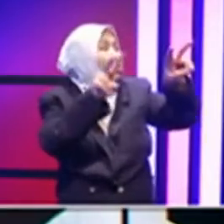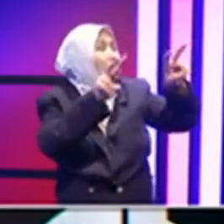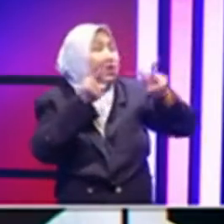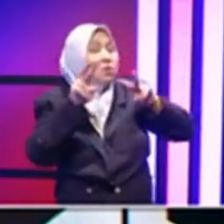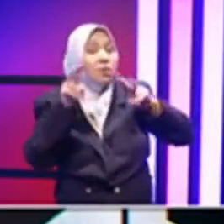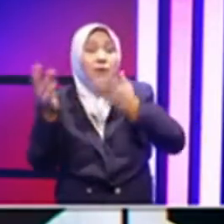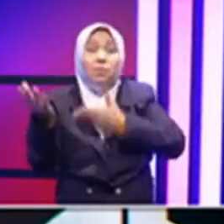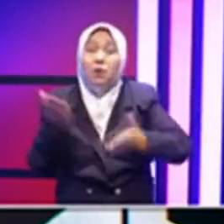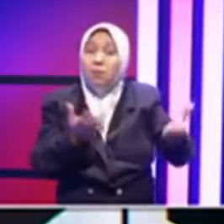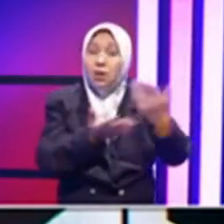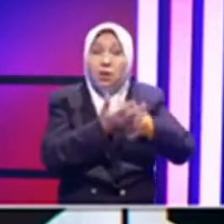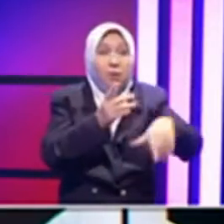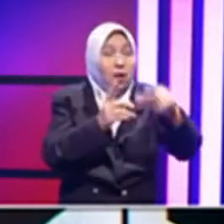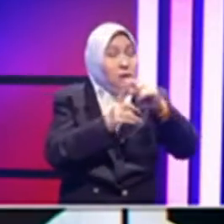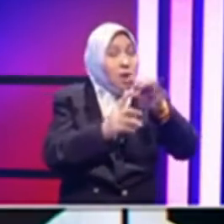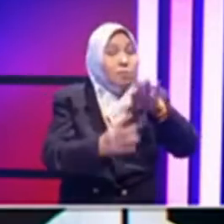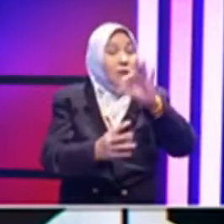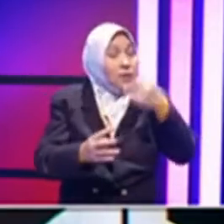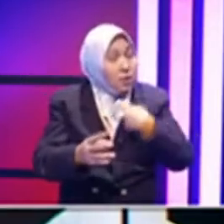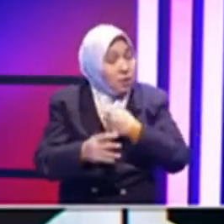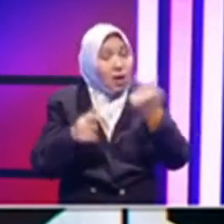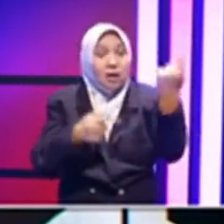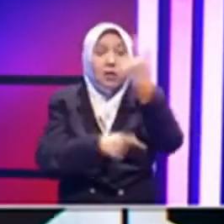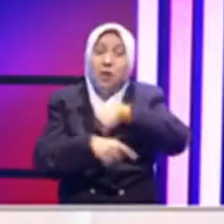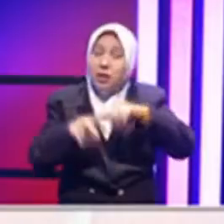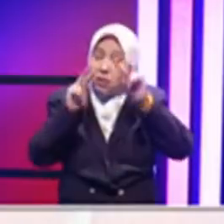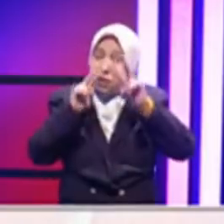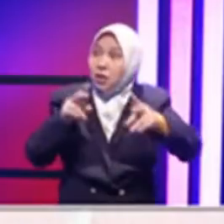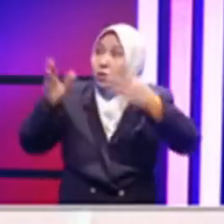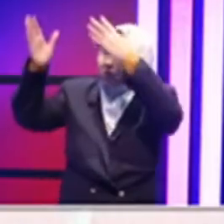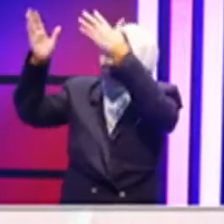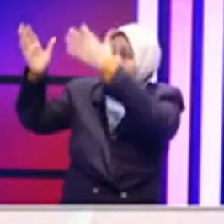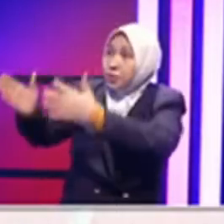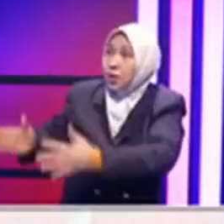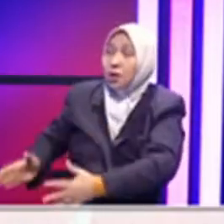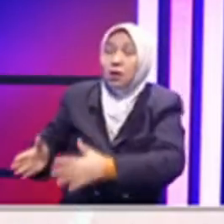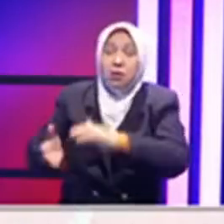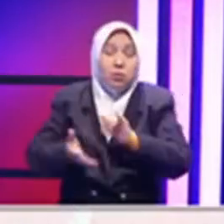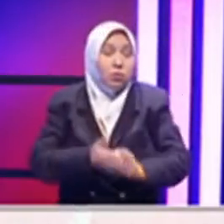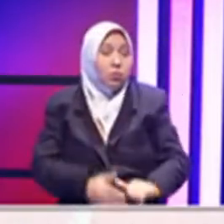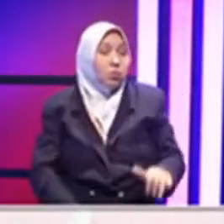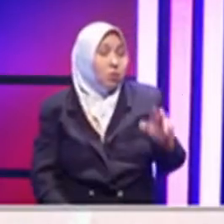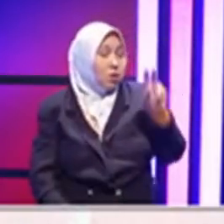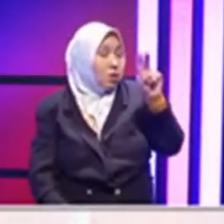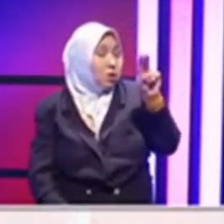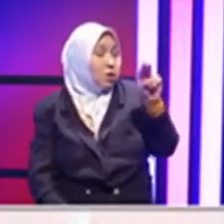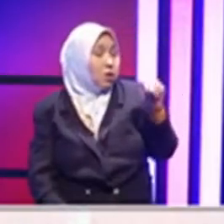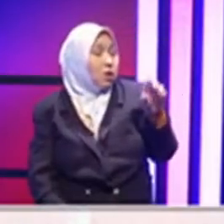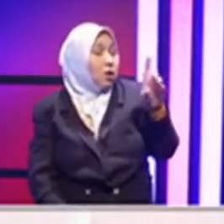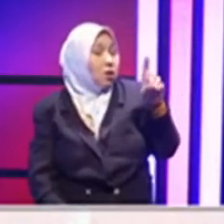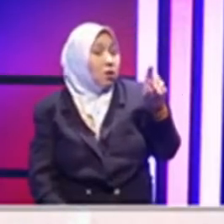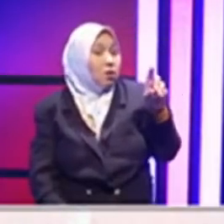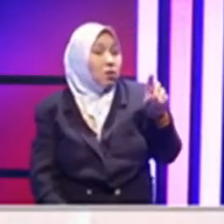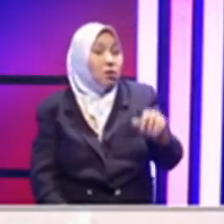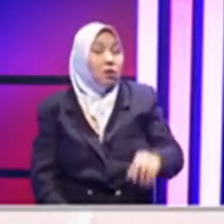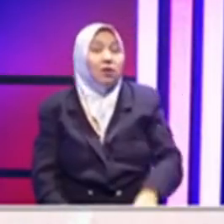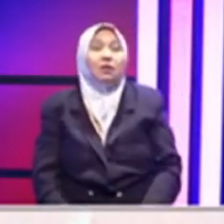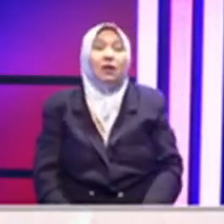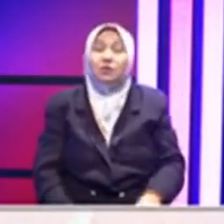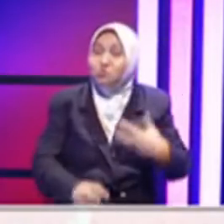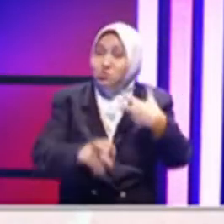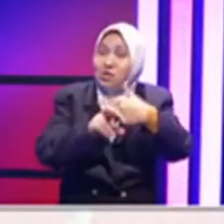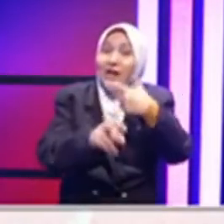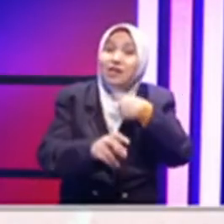membawa kepada perkataan pilihan kita pada hari ini. Kita saksikan iaitu nadada. Ha, itu susah nak sebut